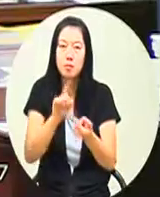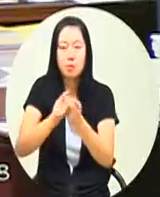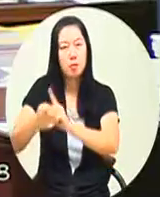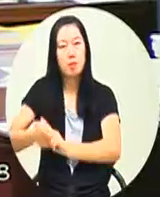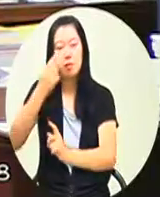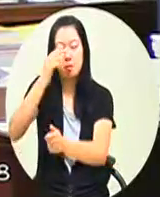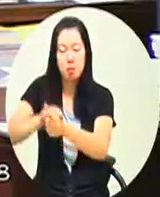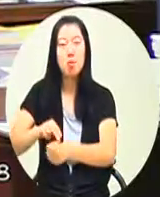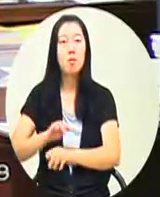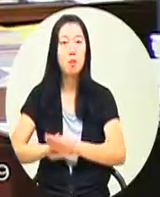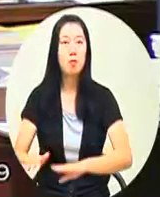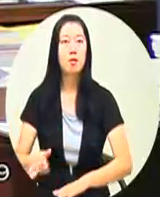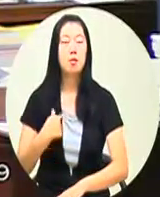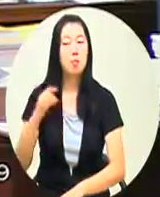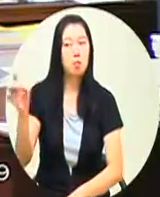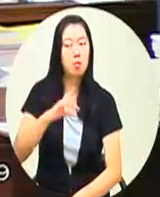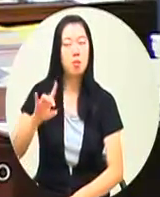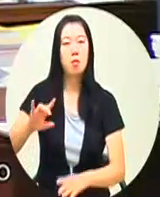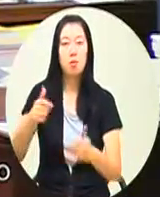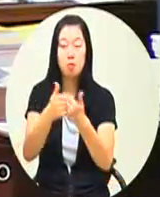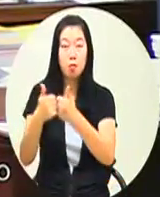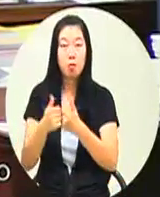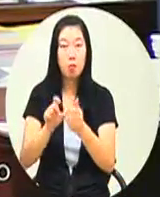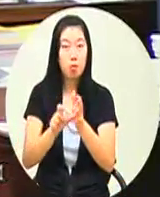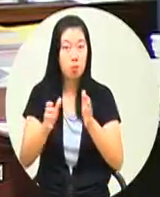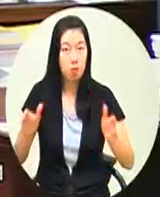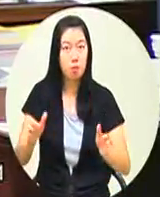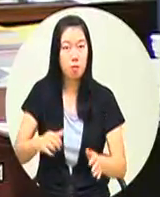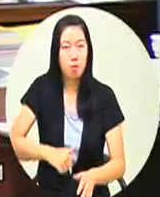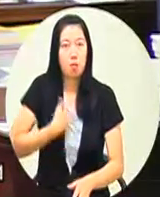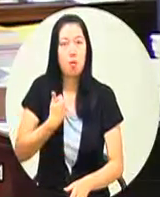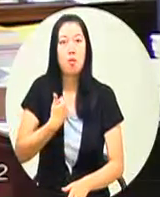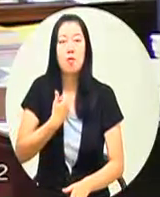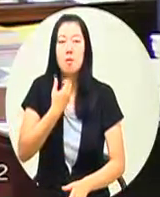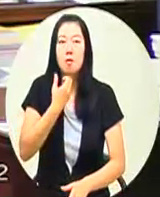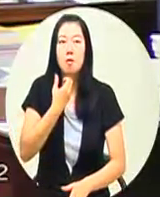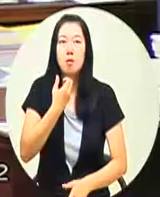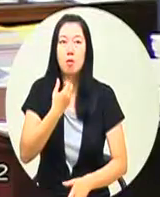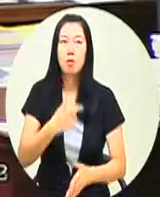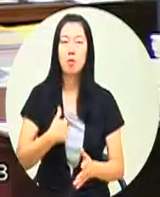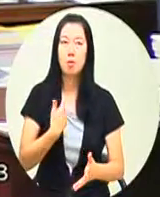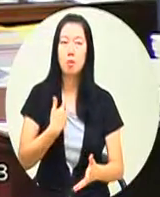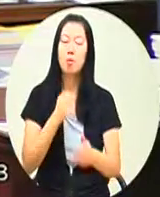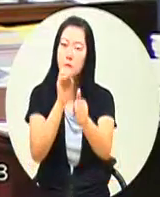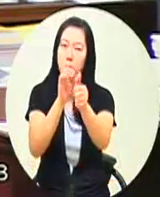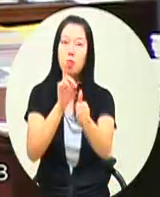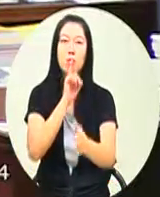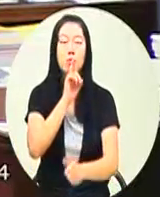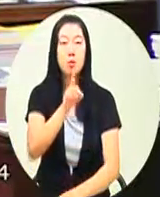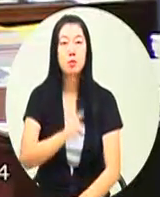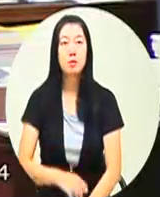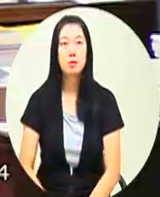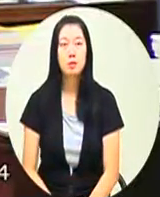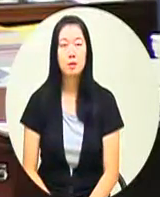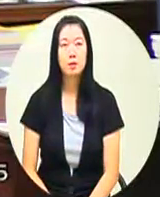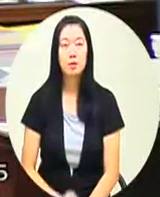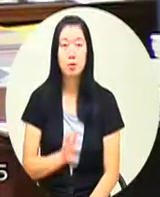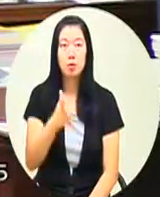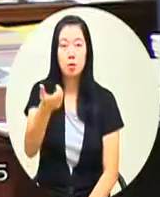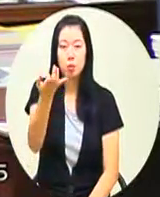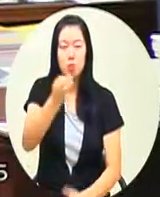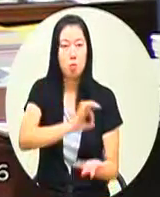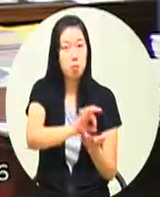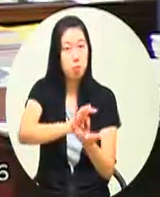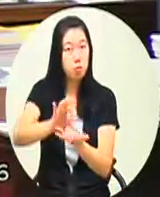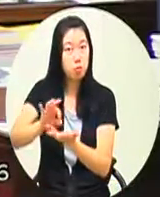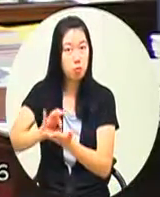其实真的是要利用在议会这个期间，还是要去表达这样的一个 呼吁，就是说我们其实花了很多的资